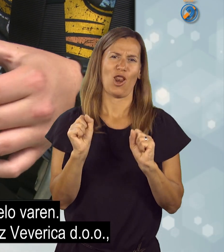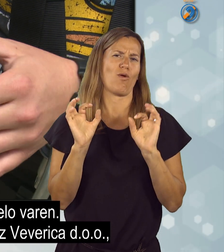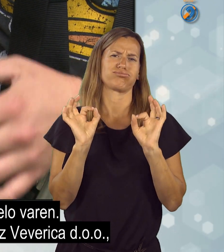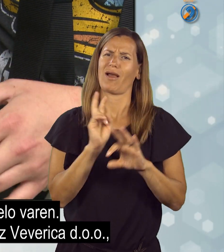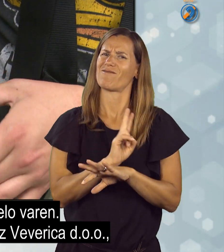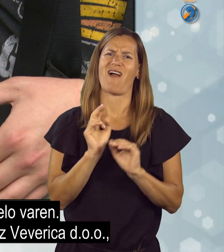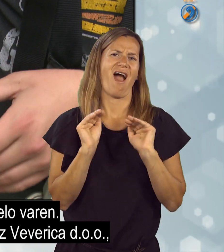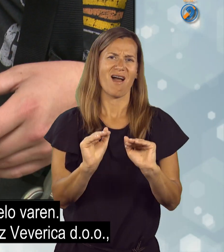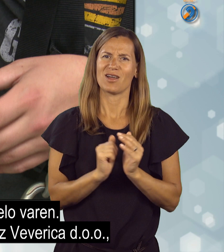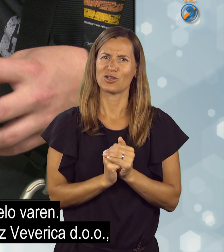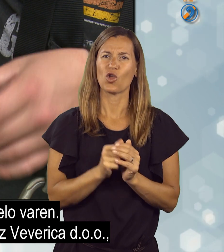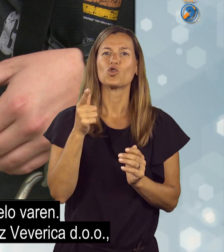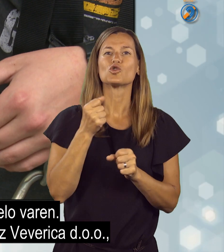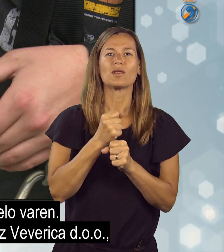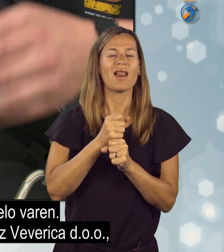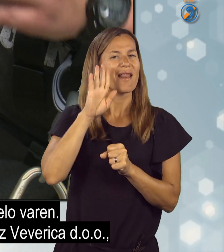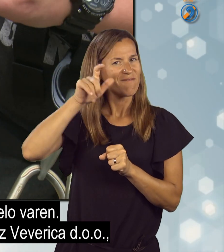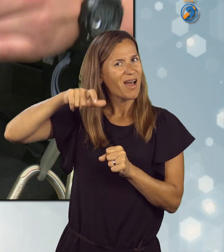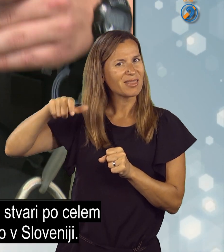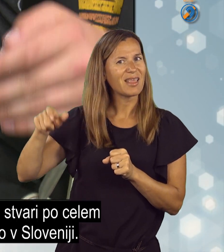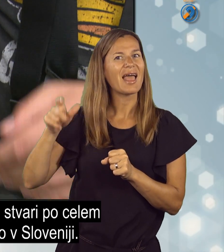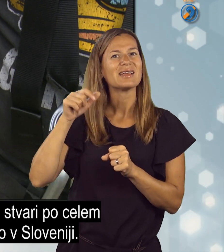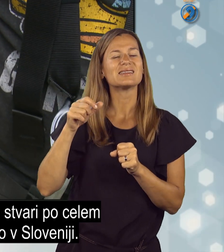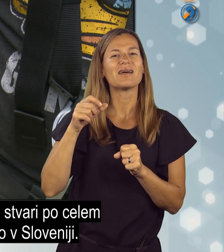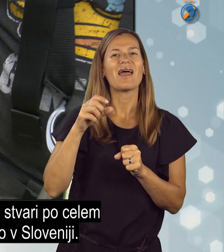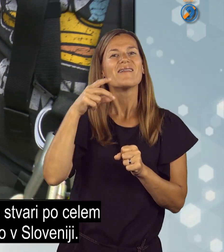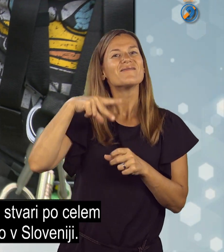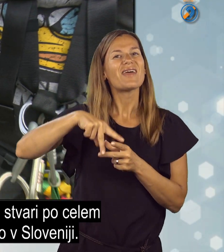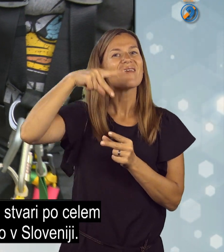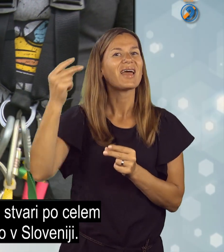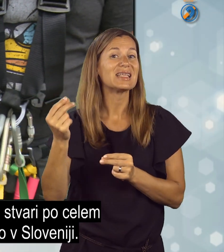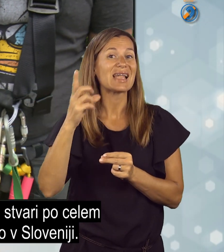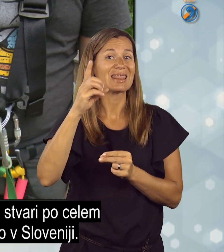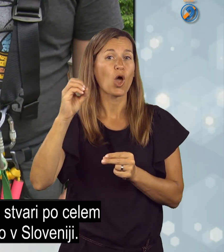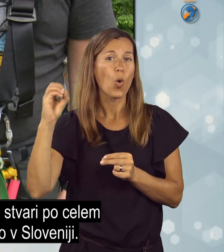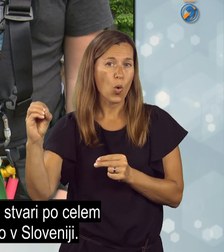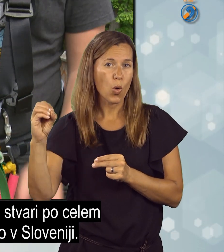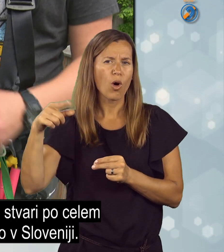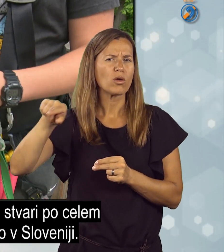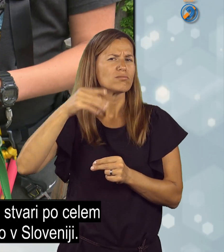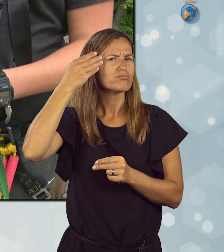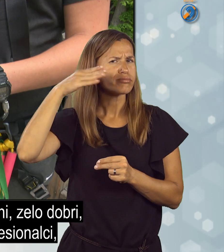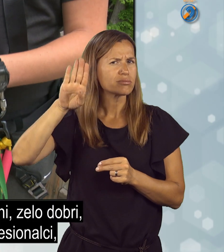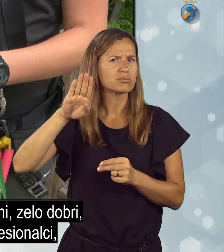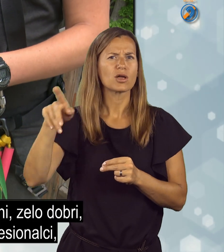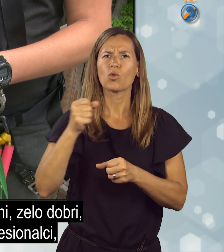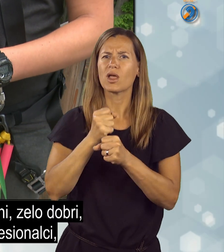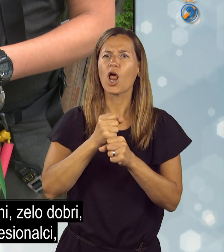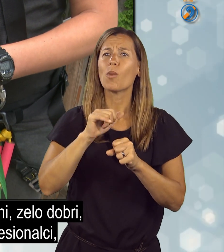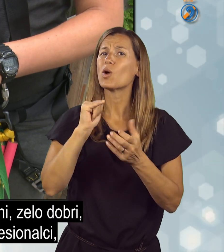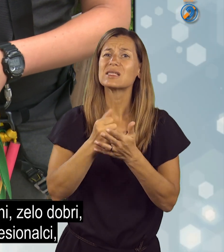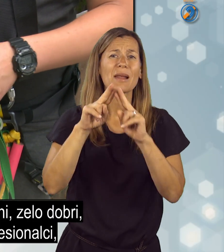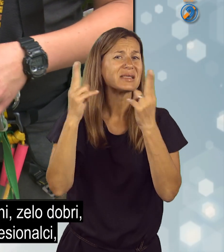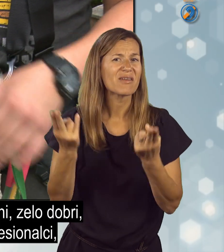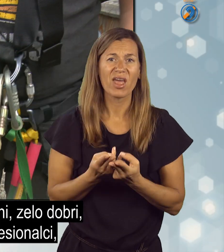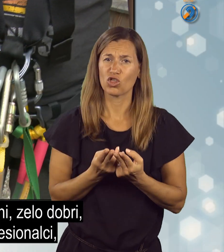so ga fantje iz Veverca, d.o.o., ki postavljajo take stvari po celem svetu, ne samo po Sloveniji. So zelo